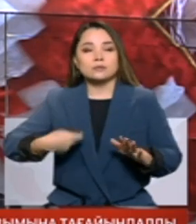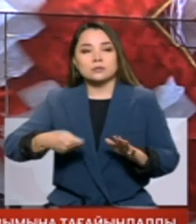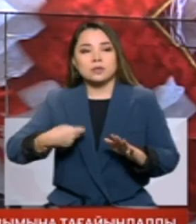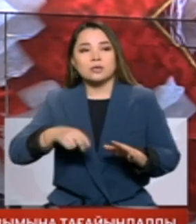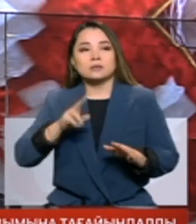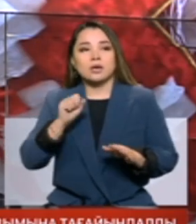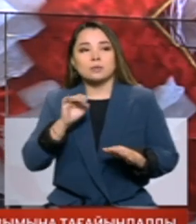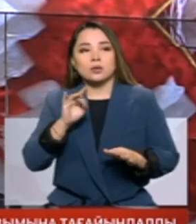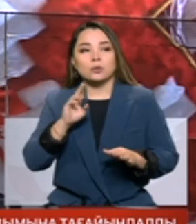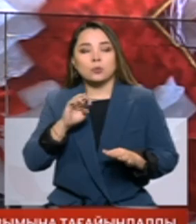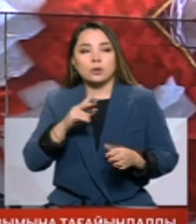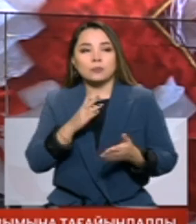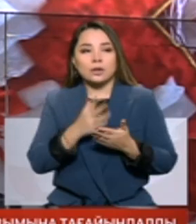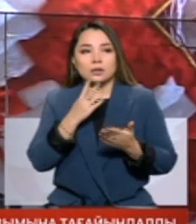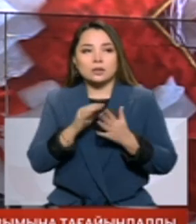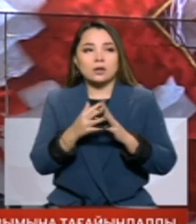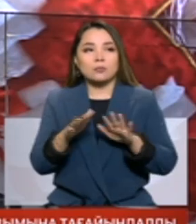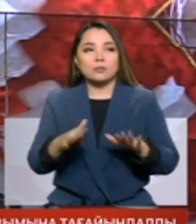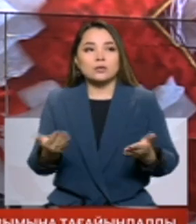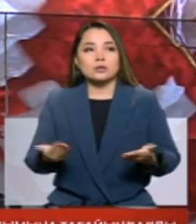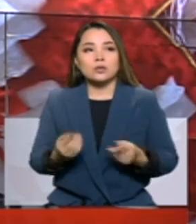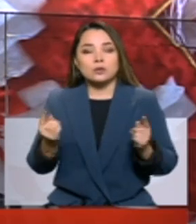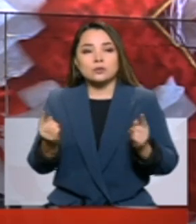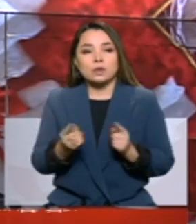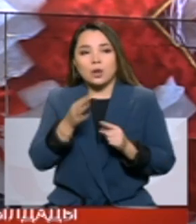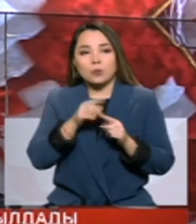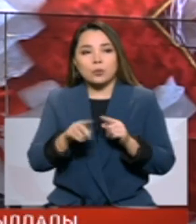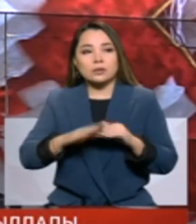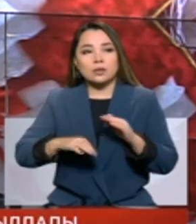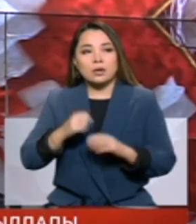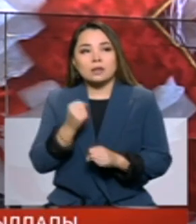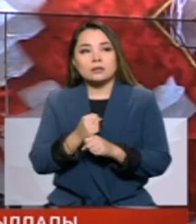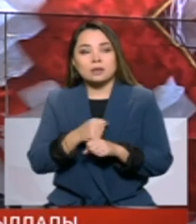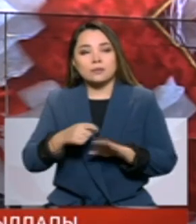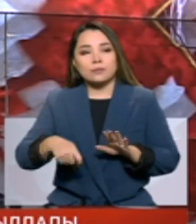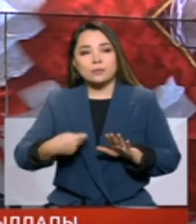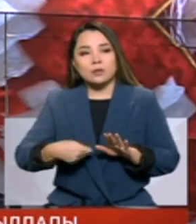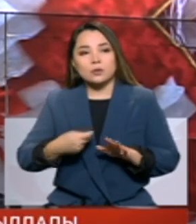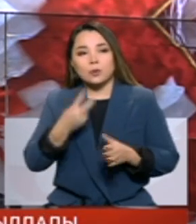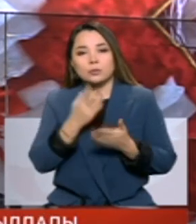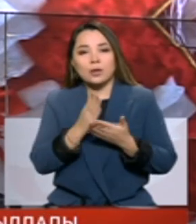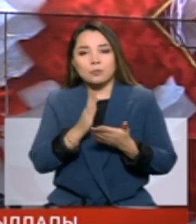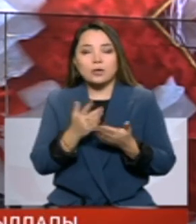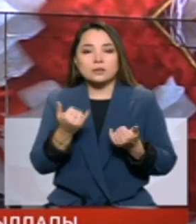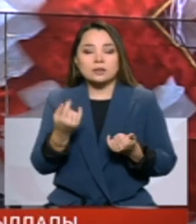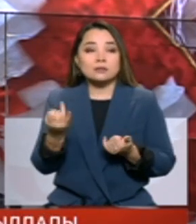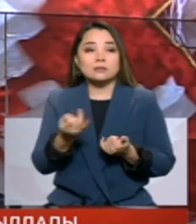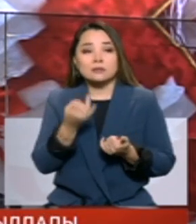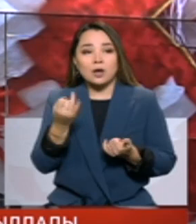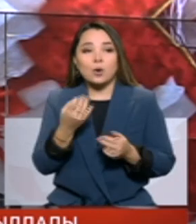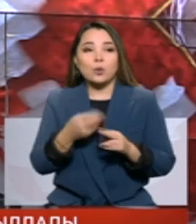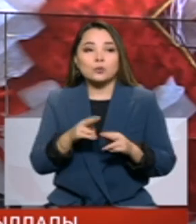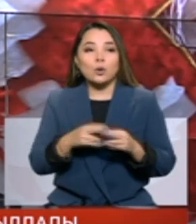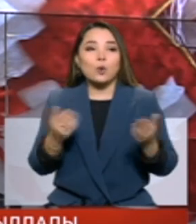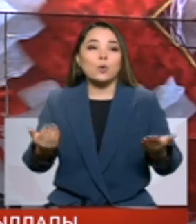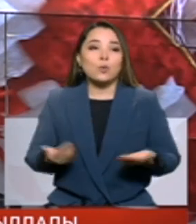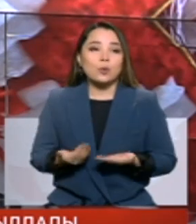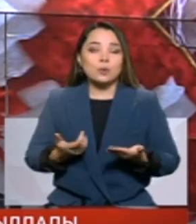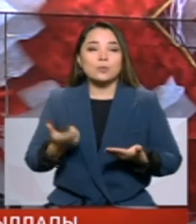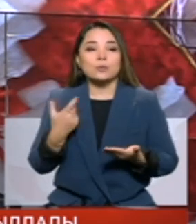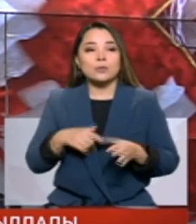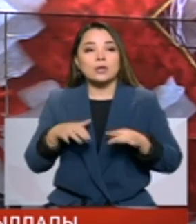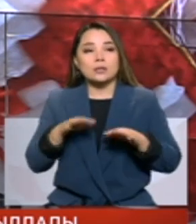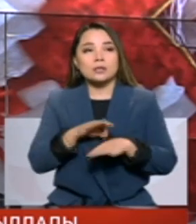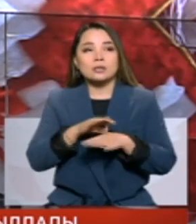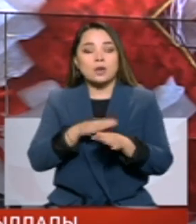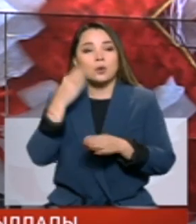Сабыркүл Сергелбекова ауылда жүріп аз уақытта өзінде қолтаңбасын қалыптастырып үлгерді. Ал бір қызығы ол өмірдегі өзін